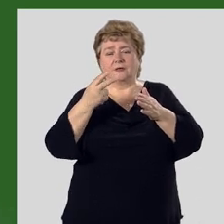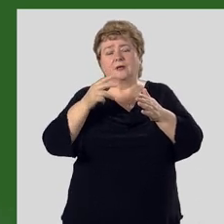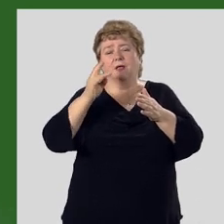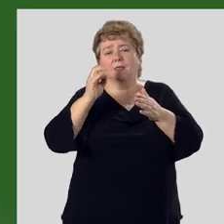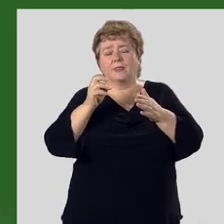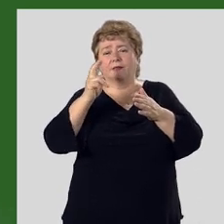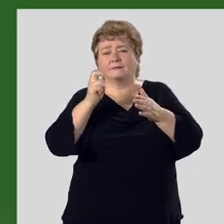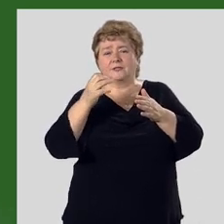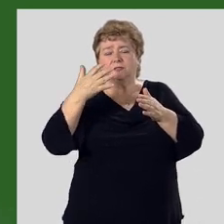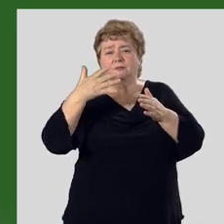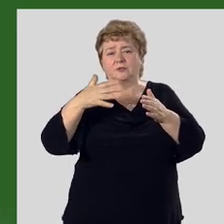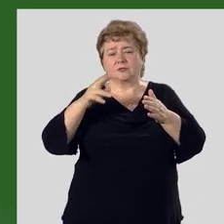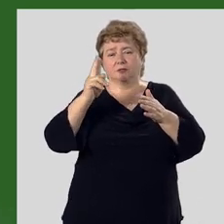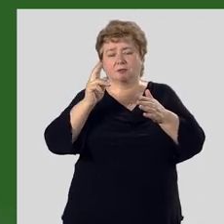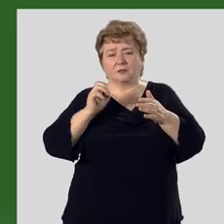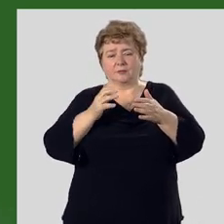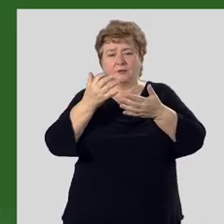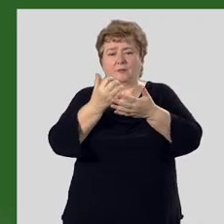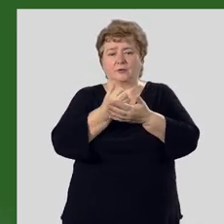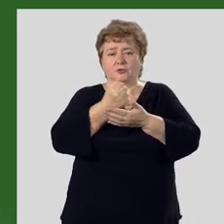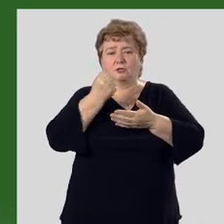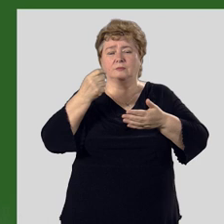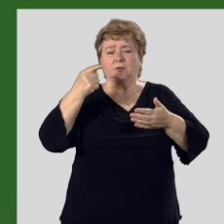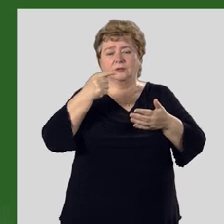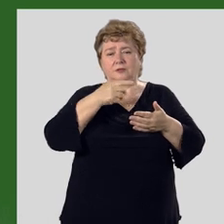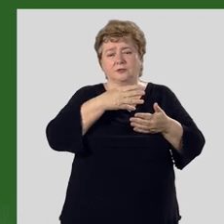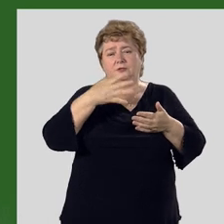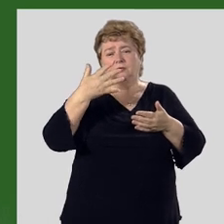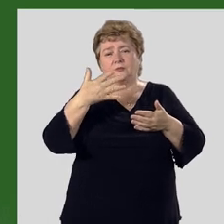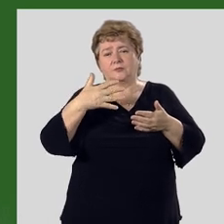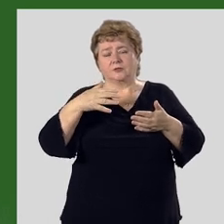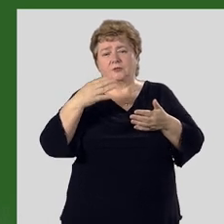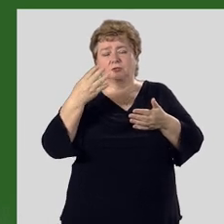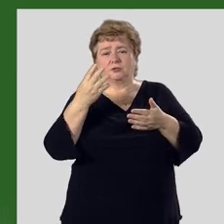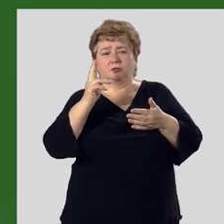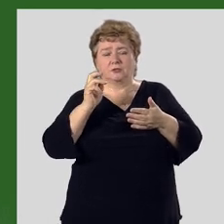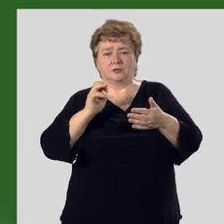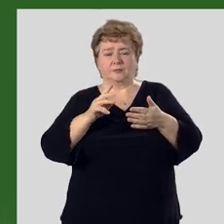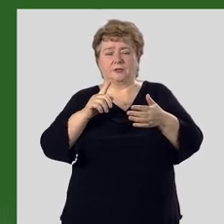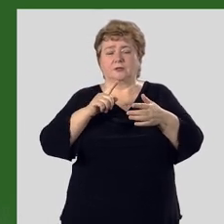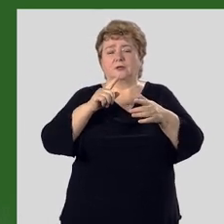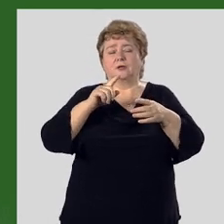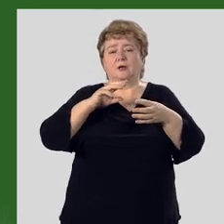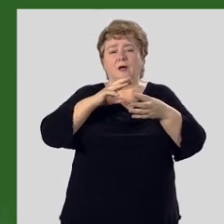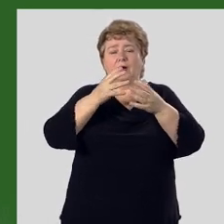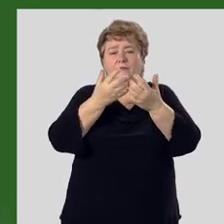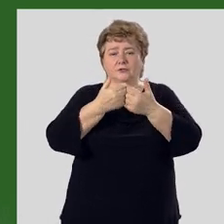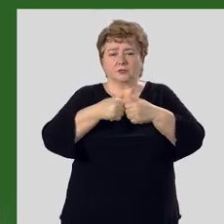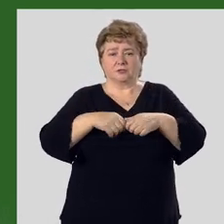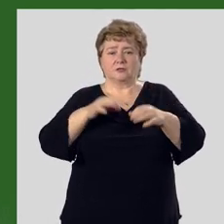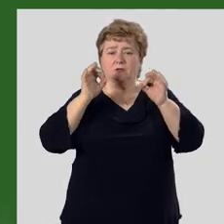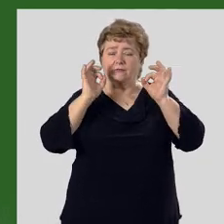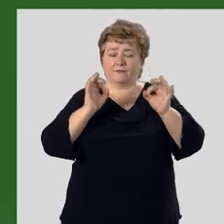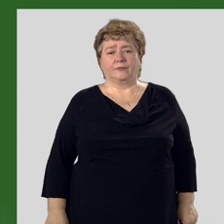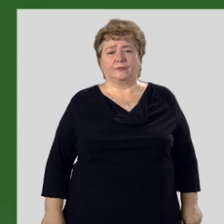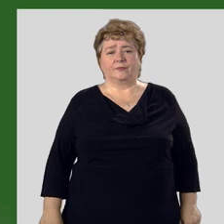на 250 километров. Получаем 1054 километра. Значит, наше вычисление